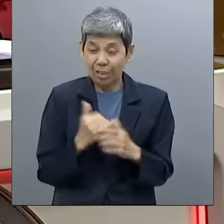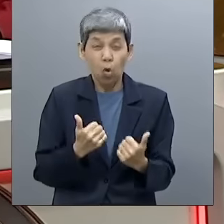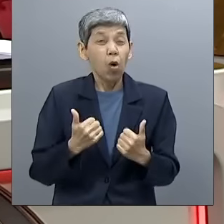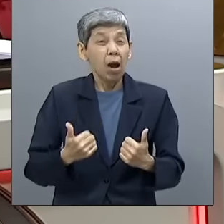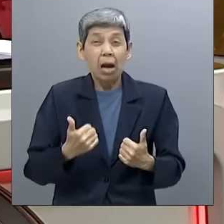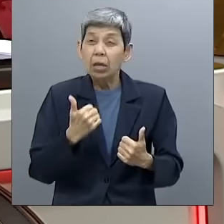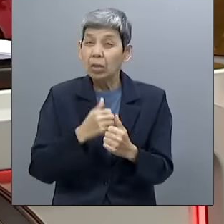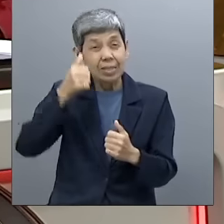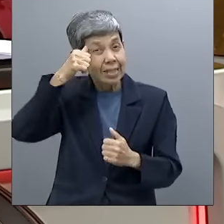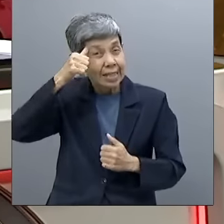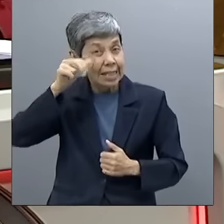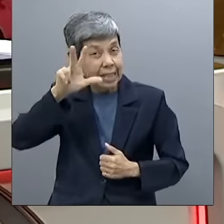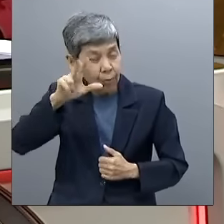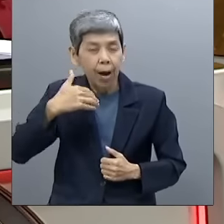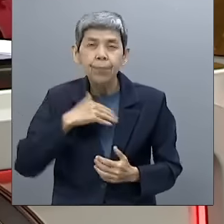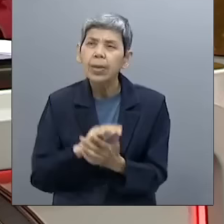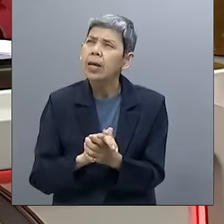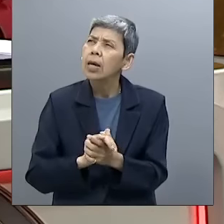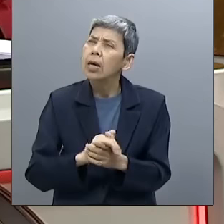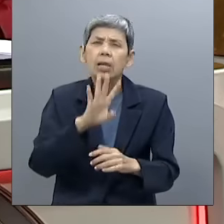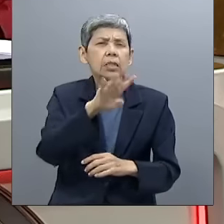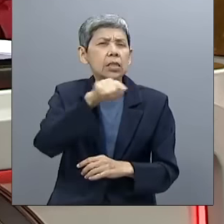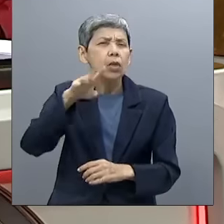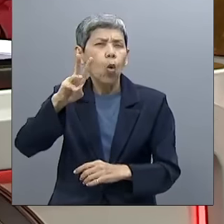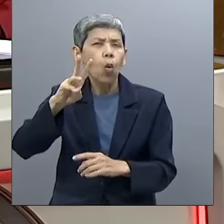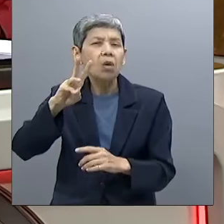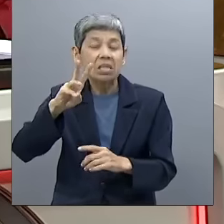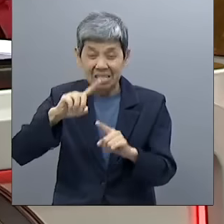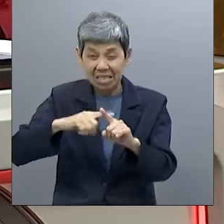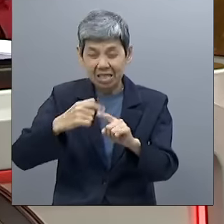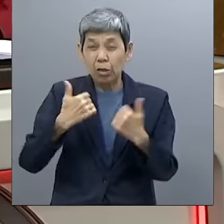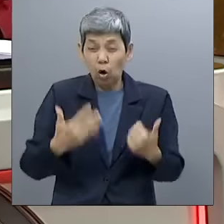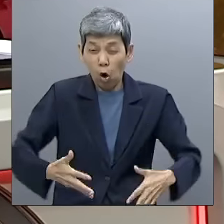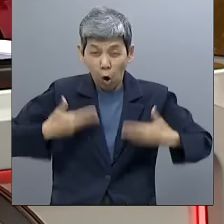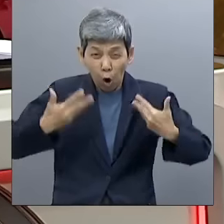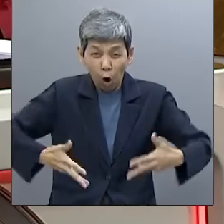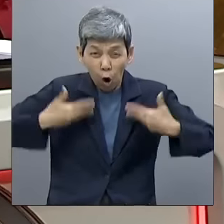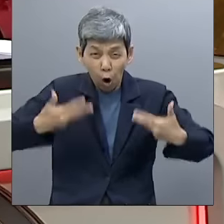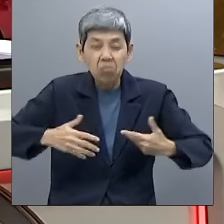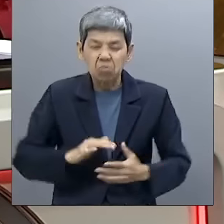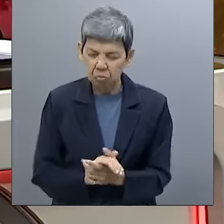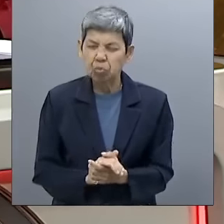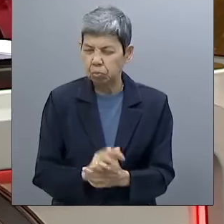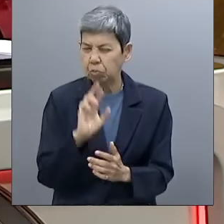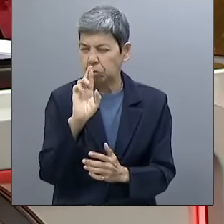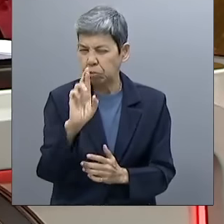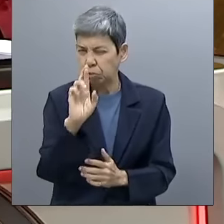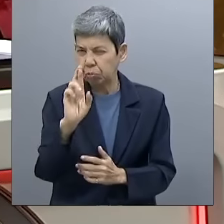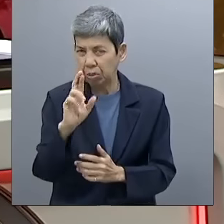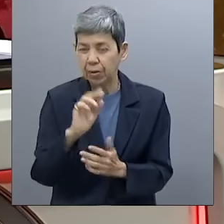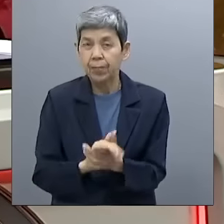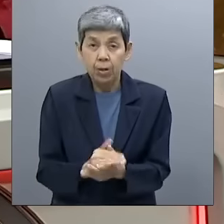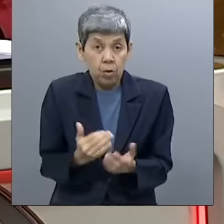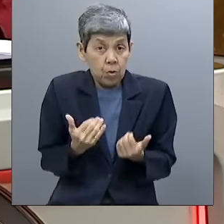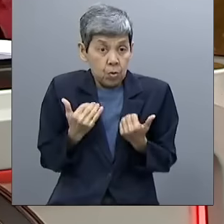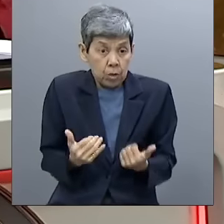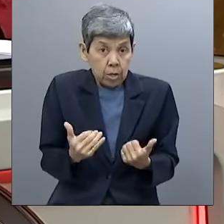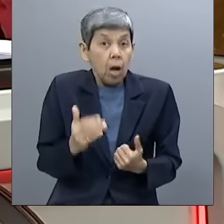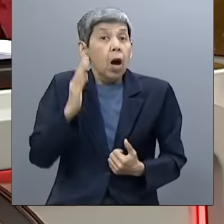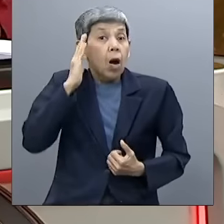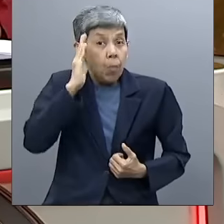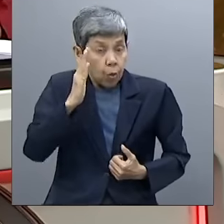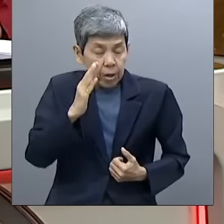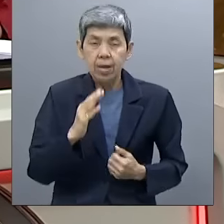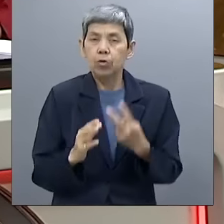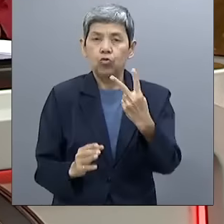ช่วง 3วันนี้ก็คือตั้งแต่ 4-6มีนาคมค่าดัชนีความร้อนเนี่ยเข้าสู่ระดับอันตรายกันแล้วค่ะเฉพาะวันนี้กับวันพรุ่งนี้จะมีอยู่